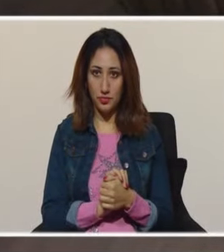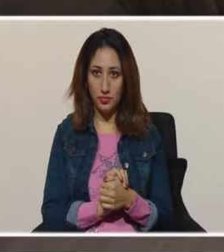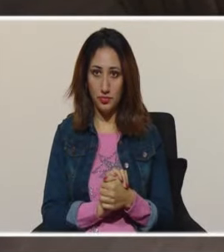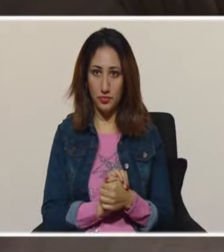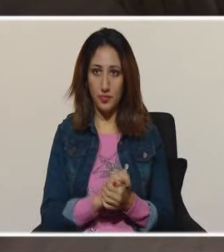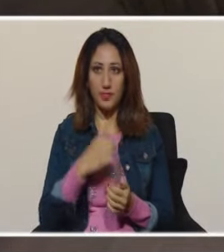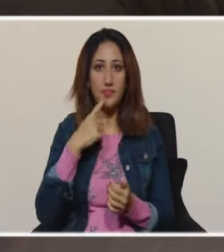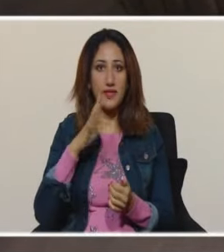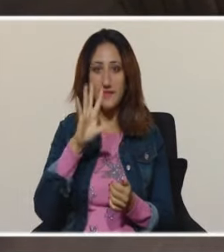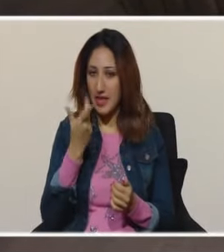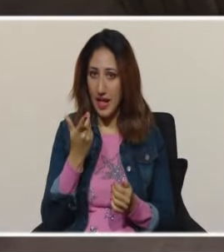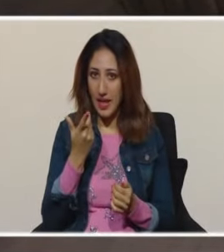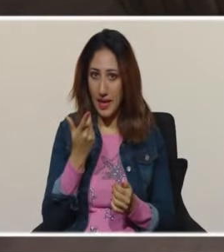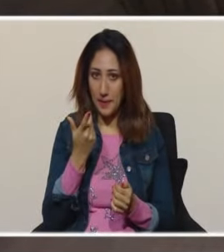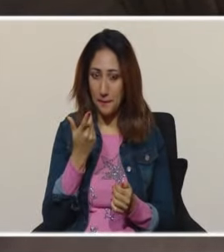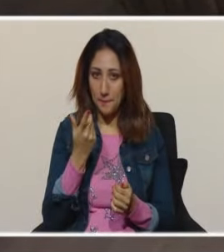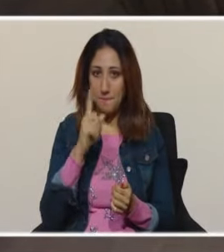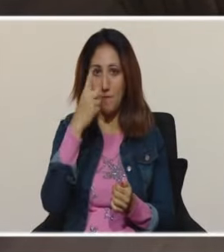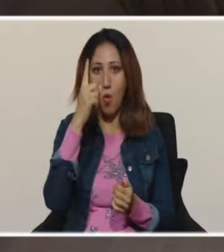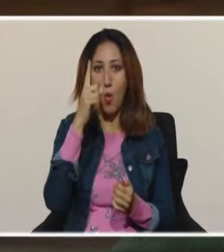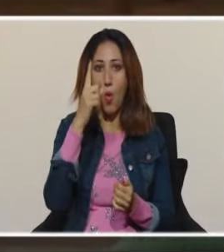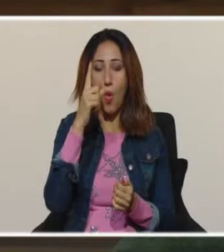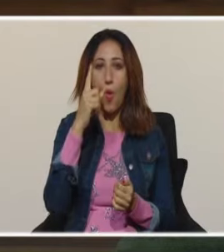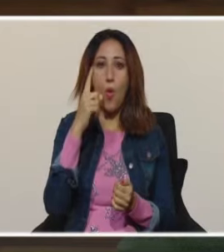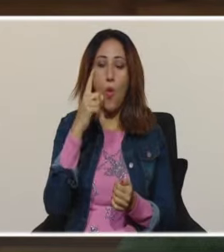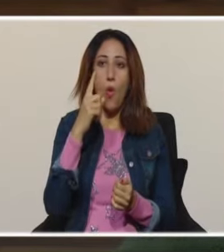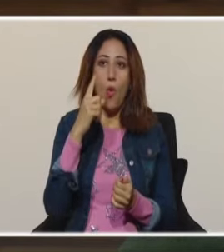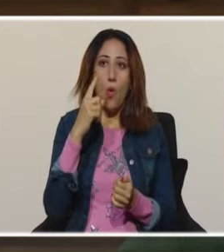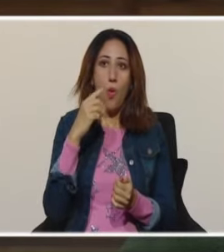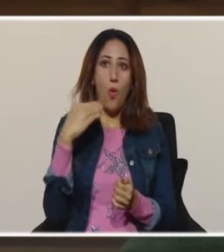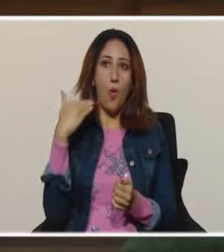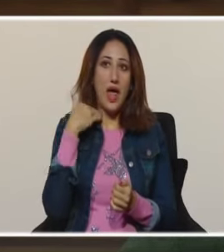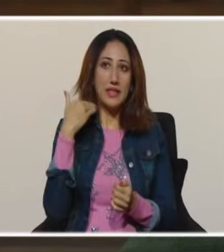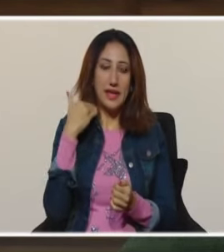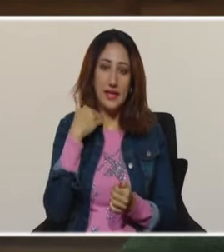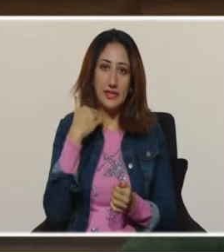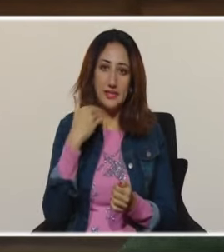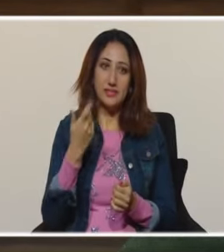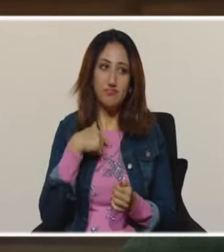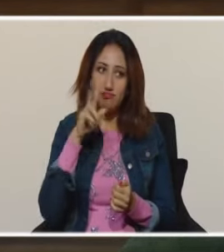كنت في سنه كام؟ كنت في اولى اعدادي. يعني الحقيقه انا قلبي معاكم.